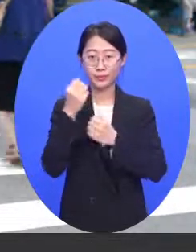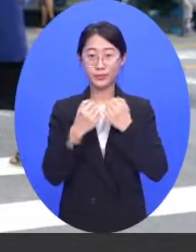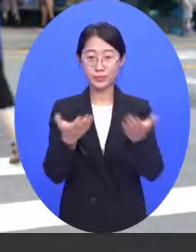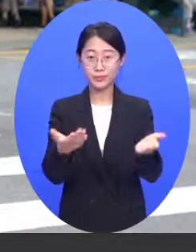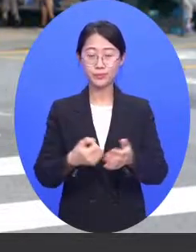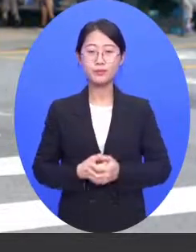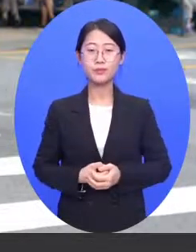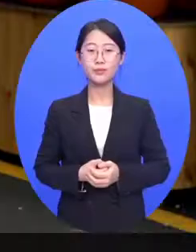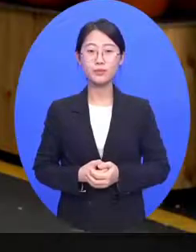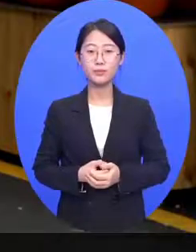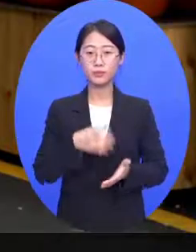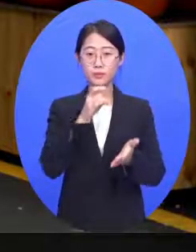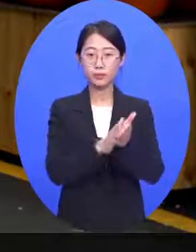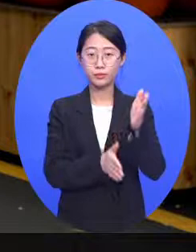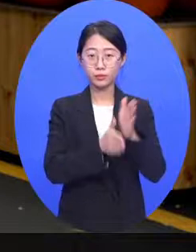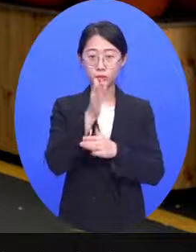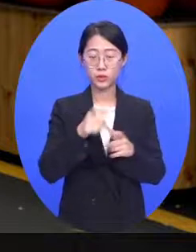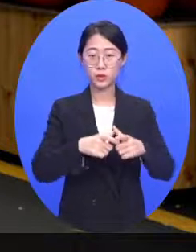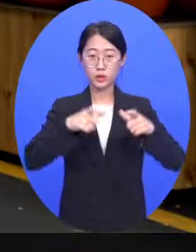전해드리겠습니다.